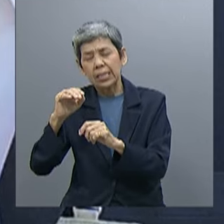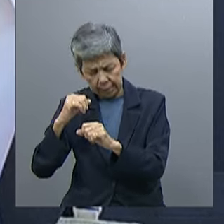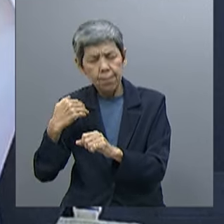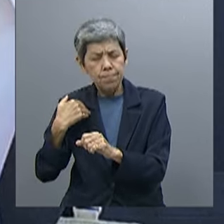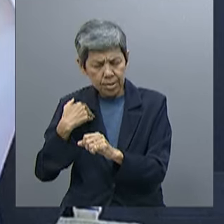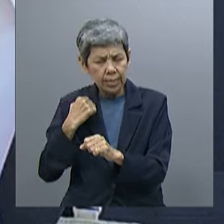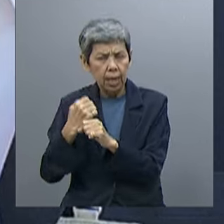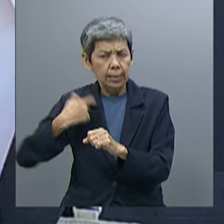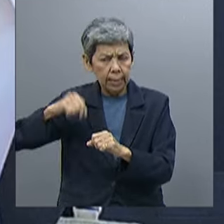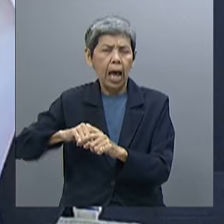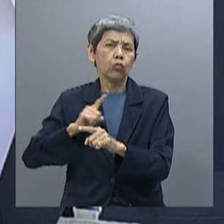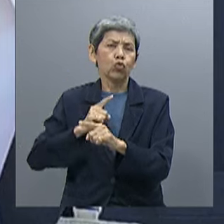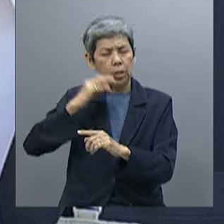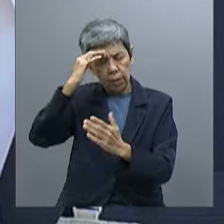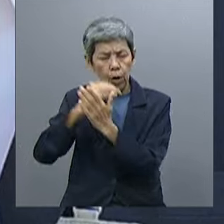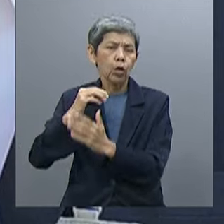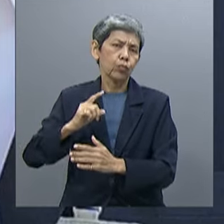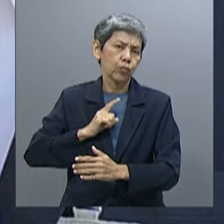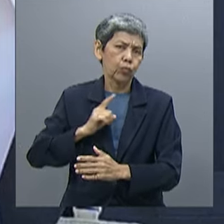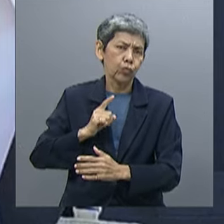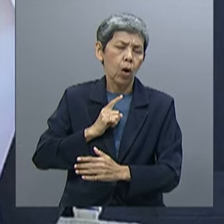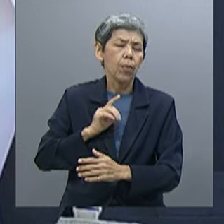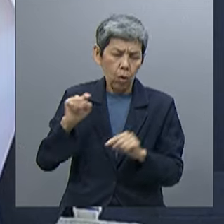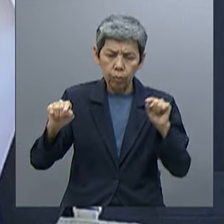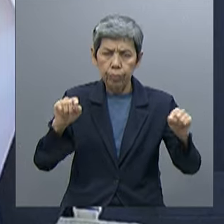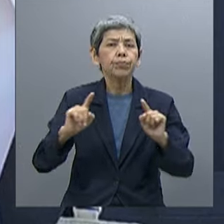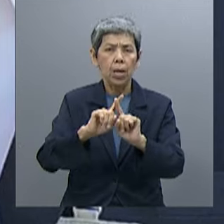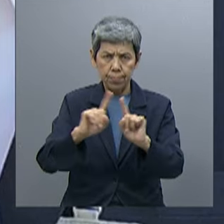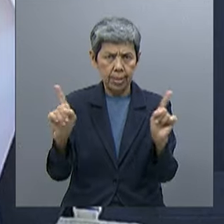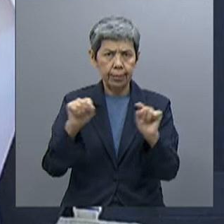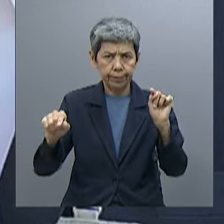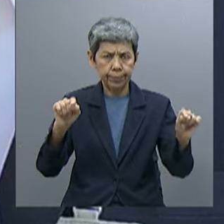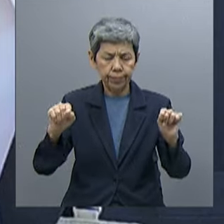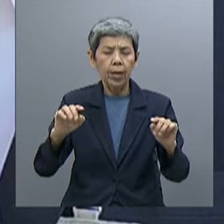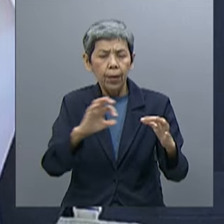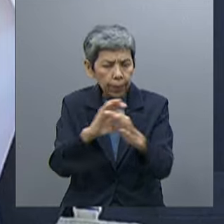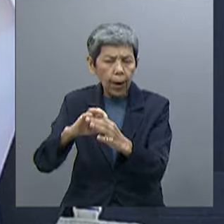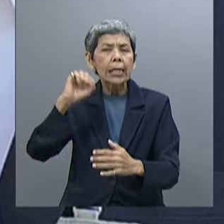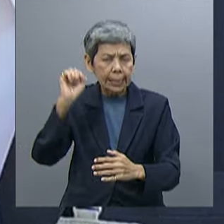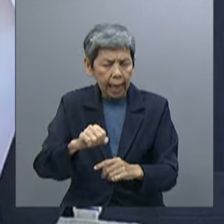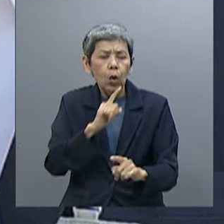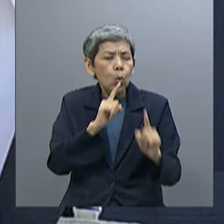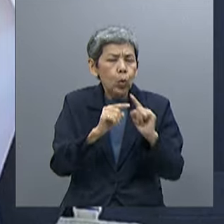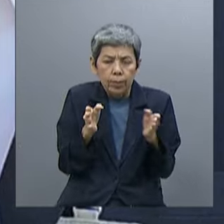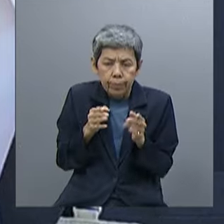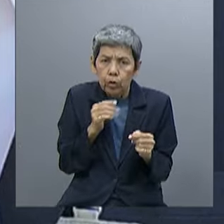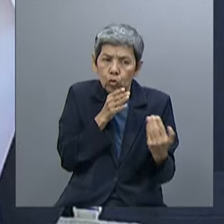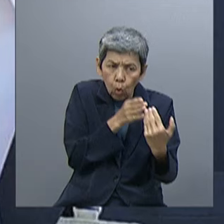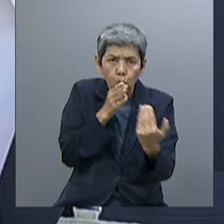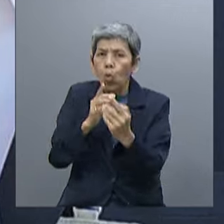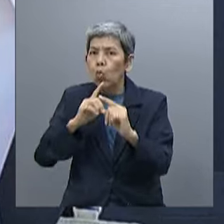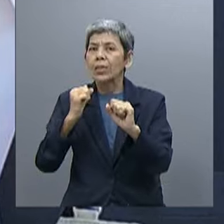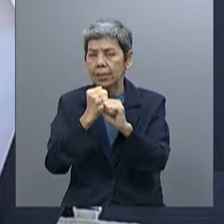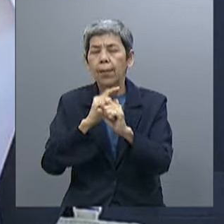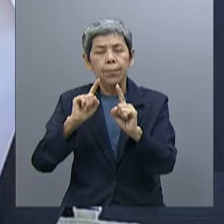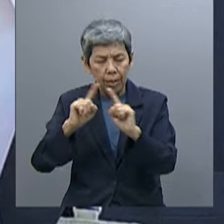กระบวนการยุติธรรมที่เกี่ยวข้องในระบบนะอันก็ต้องว่าไปคนละส่วนกันนะครับแต่เชื่อมโยงกันก็จริงนะแต่ก็ต้องอะไรอ่ะการพูดคุยต้องทำต่